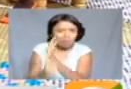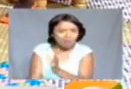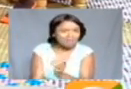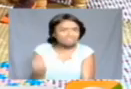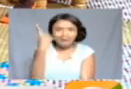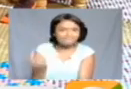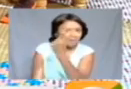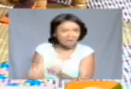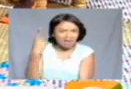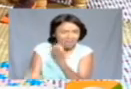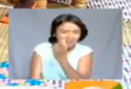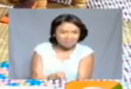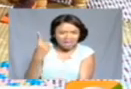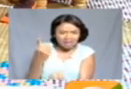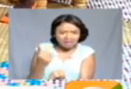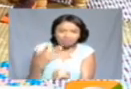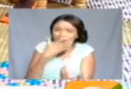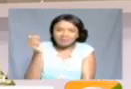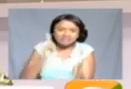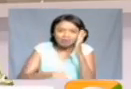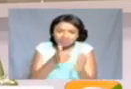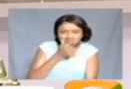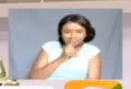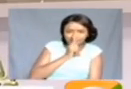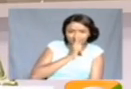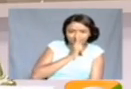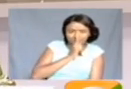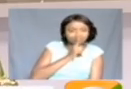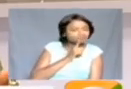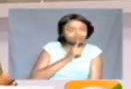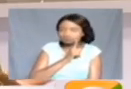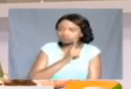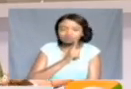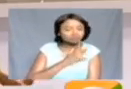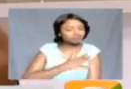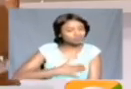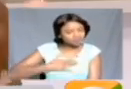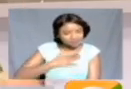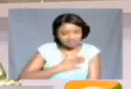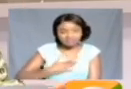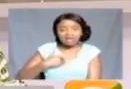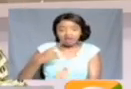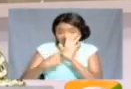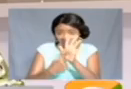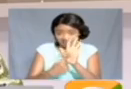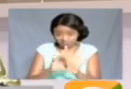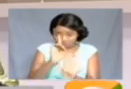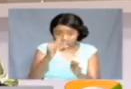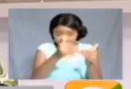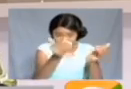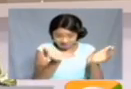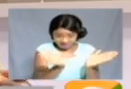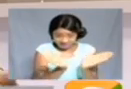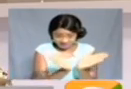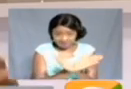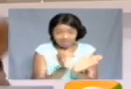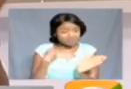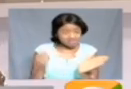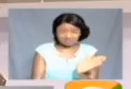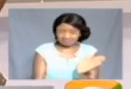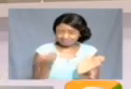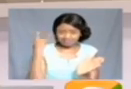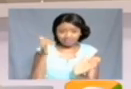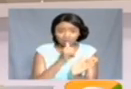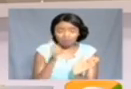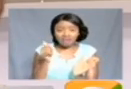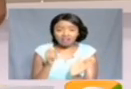na hazifai zikuogopesha. Maanake mimi kuna family naifahamu na siwezi kujua kama wana uhuru wa kuwa nitaje majina yao hapa, lakini na nafahamu